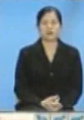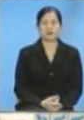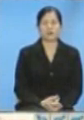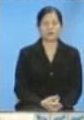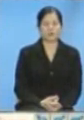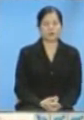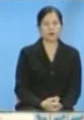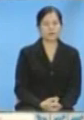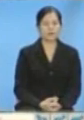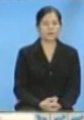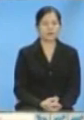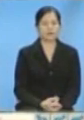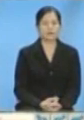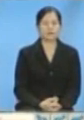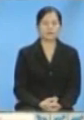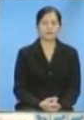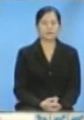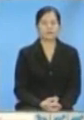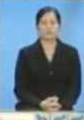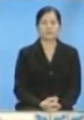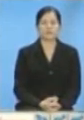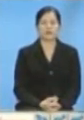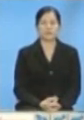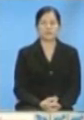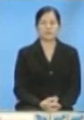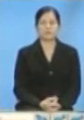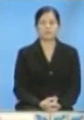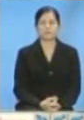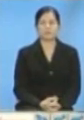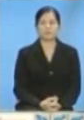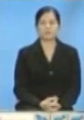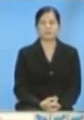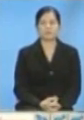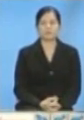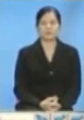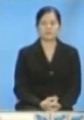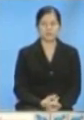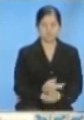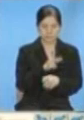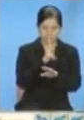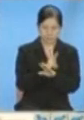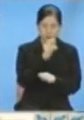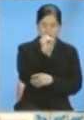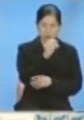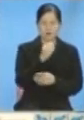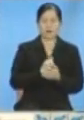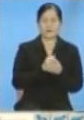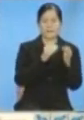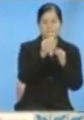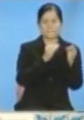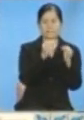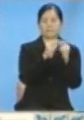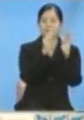ท่านประธานผมอยากจะกราบเรียนว่าท่านประธานหารือว่าจะให้หารืออีก 2-3 ท่